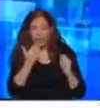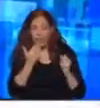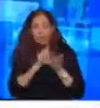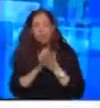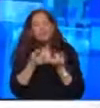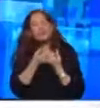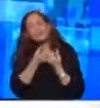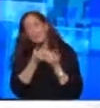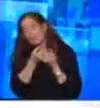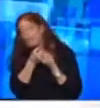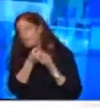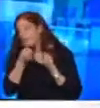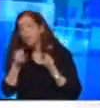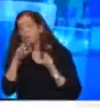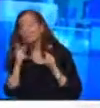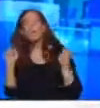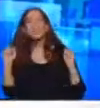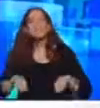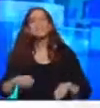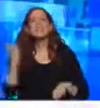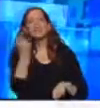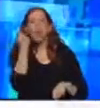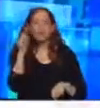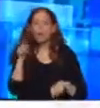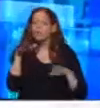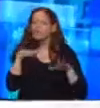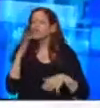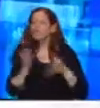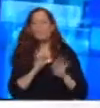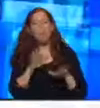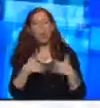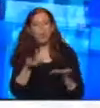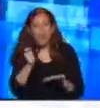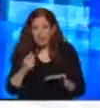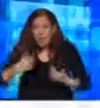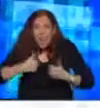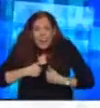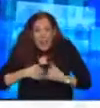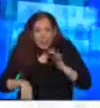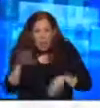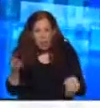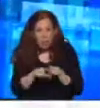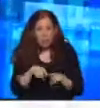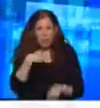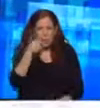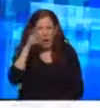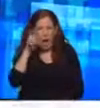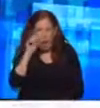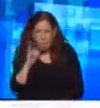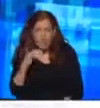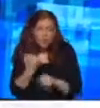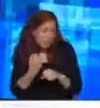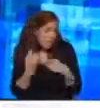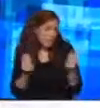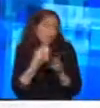מתח אותה לכדי דיקטטורה שבה יושבים שופטים ולא נותנים לכנסת שאנחנו בחרנו בהם, כמו שאמר עמי, לבצע את